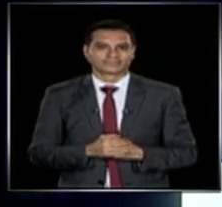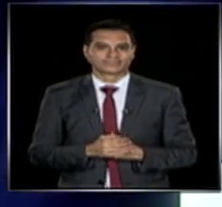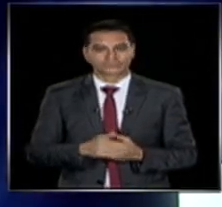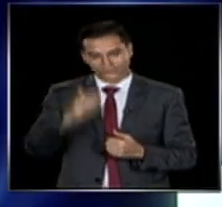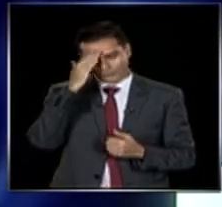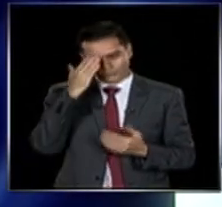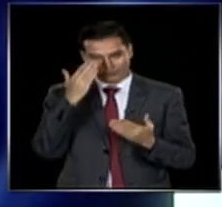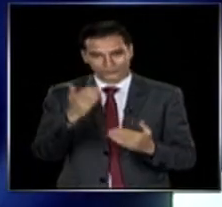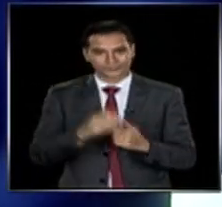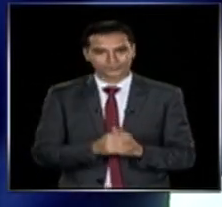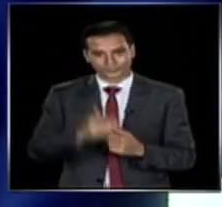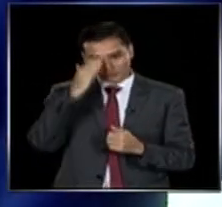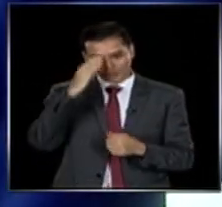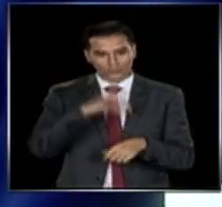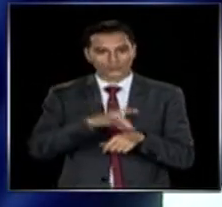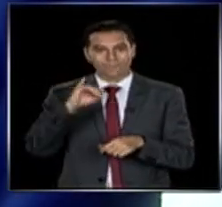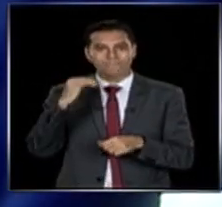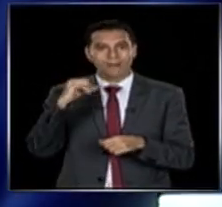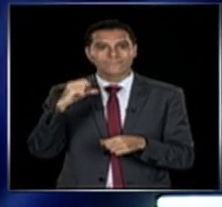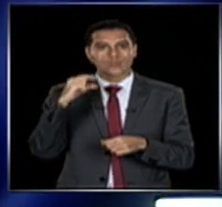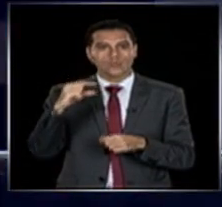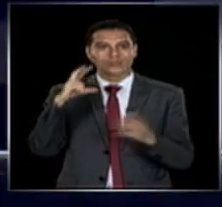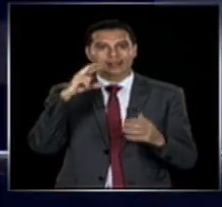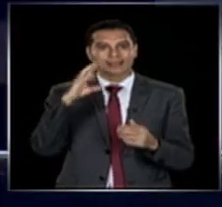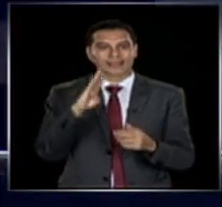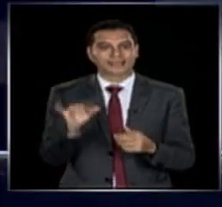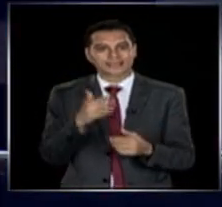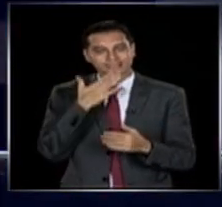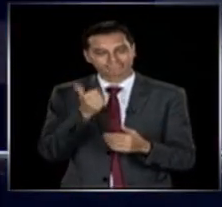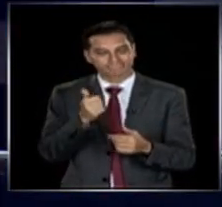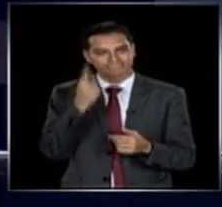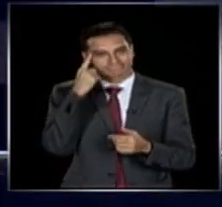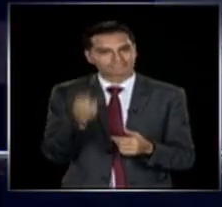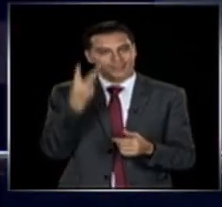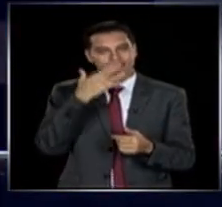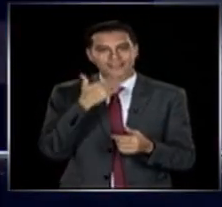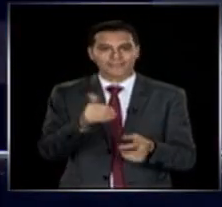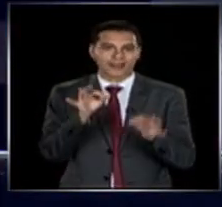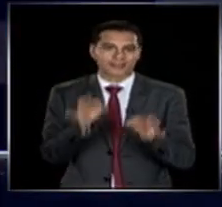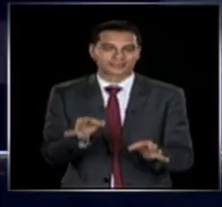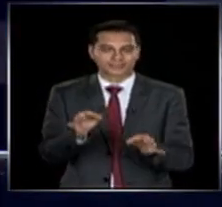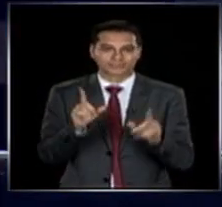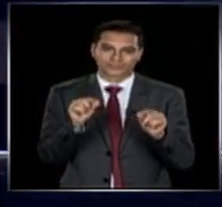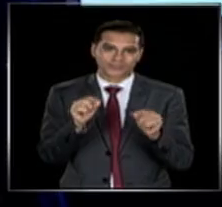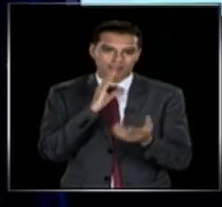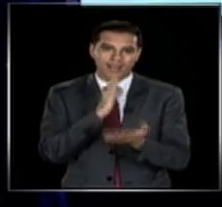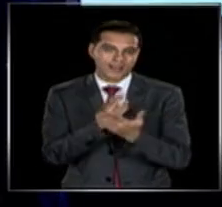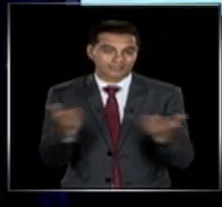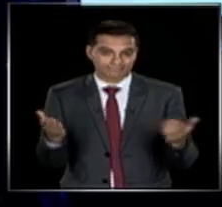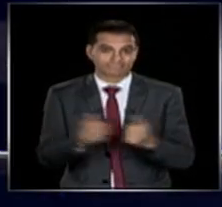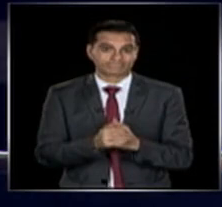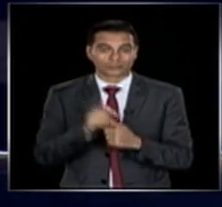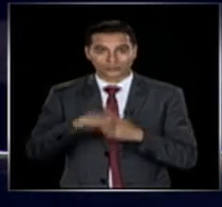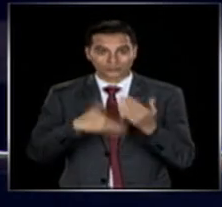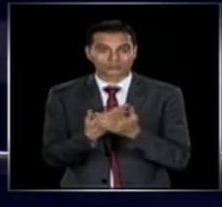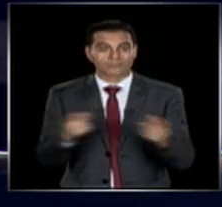شكرا يا دكتور محمود. ربنا يخليك حبيبي. أحسنت، قصيدة جميلة جدا، أحسنت. نرجع